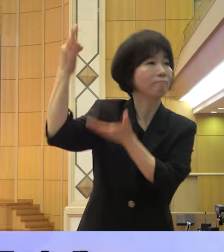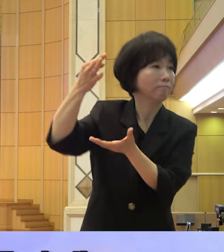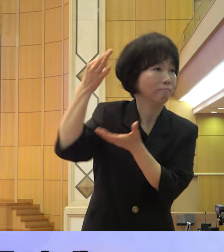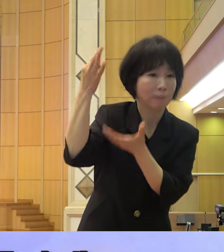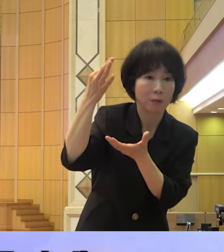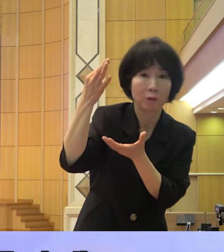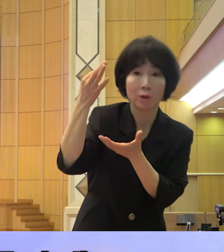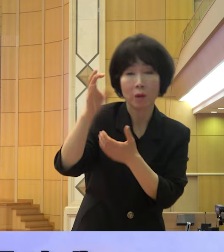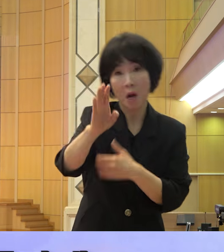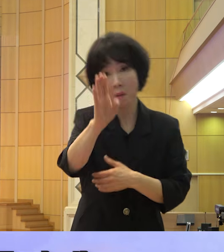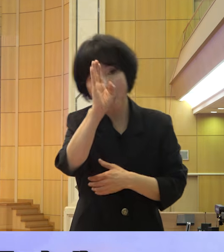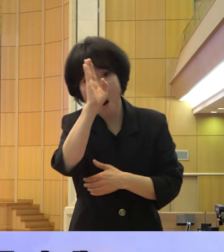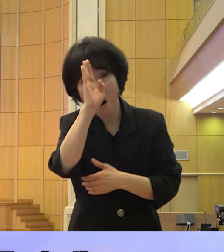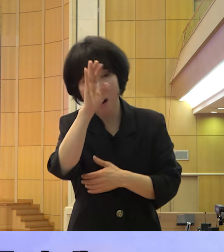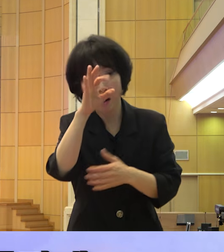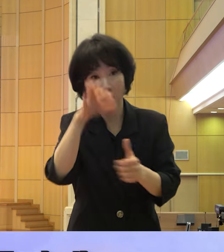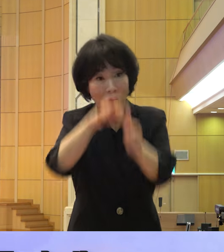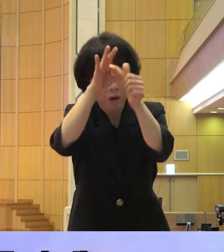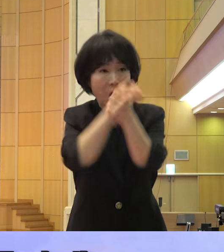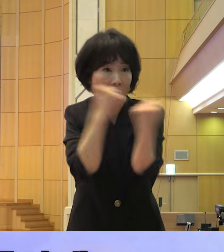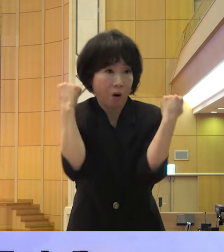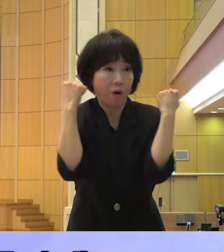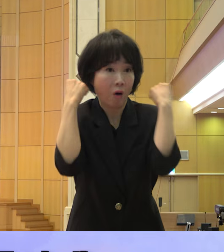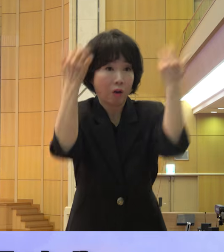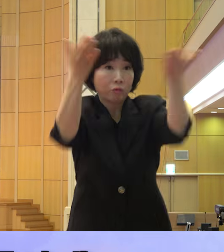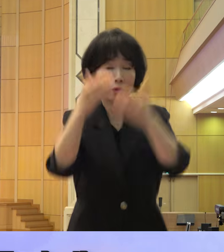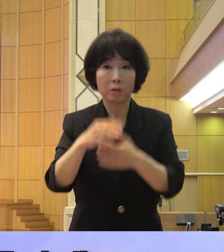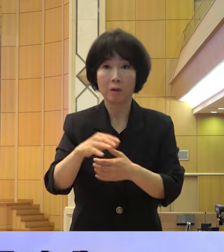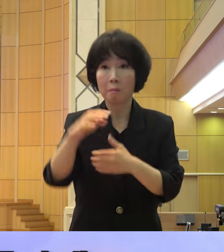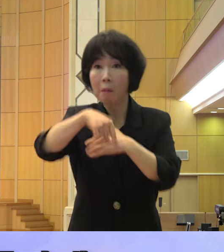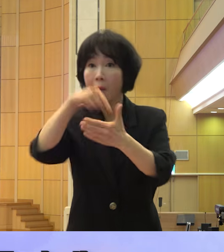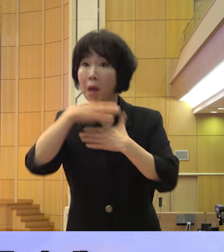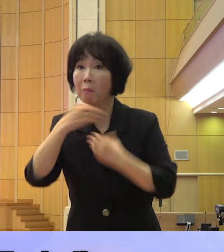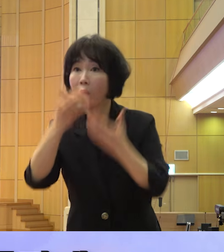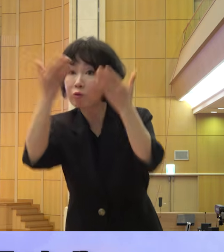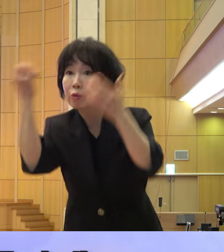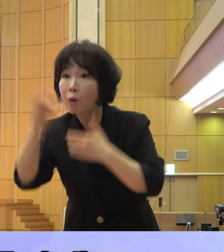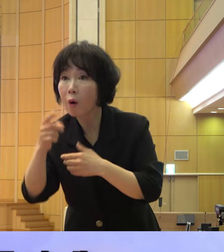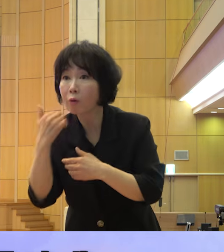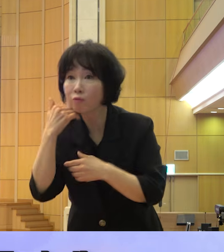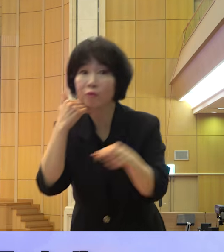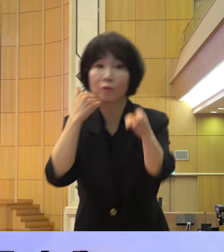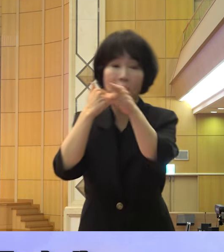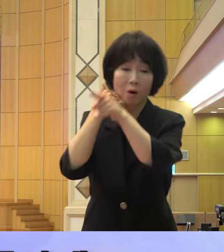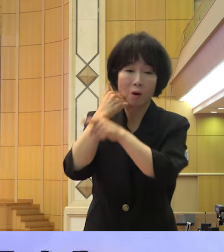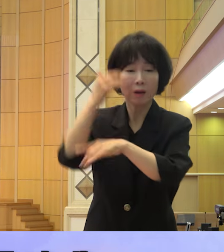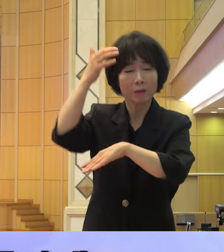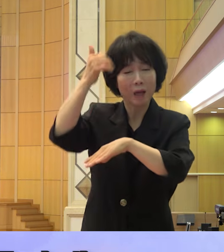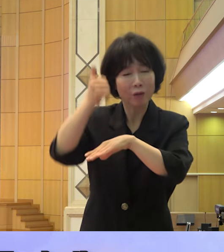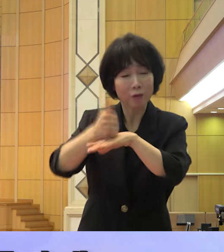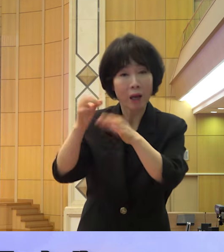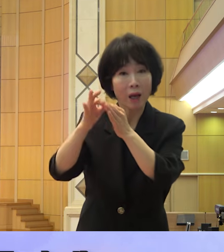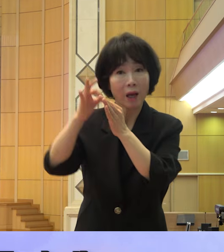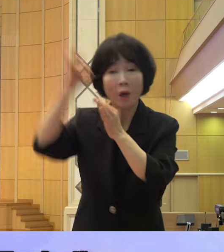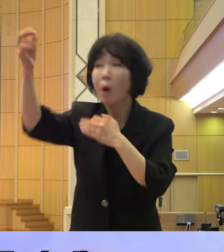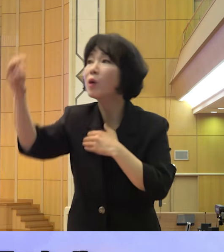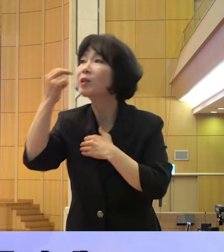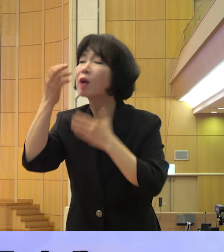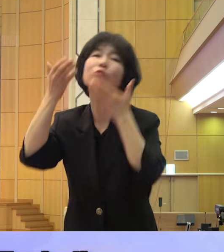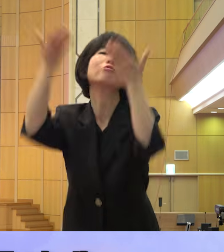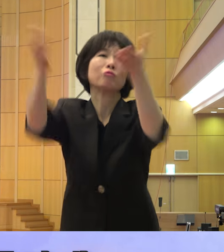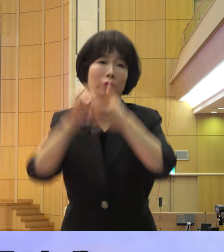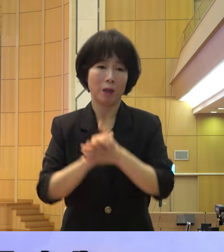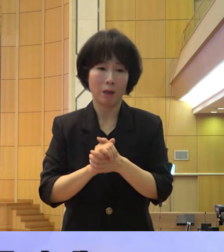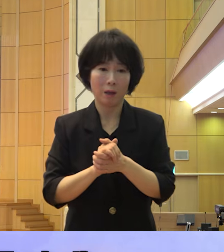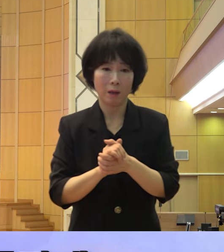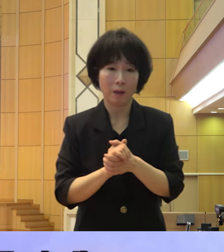그냥 질병에서 건강으로, 마음의 평안으로, 그리고 나중에 생을 마치면 영생, 이런